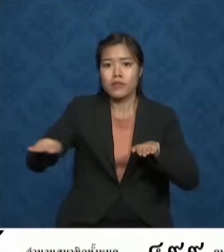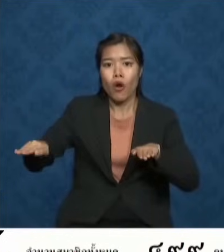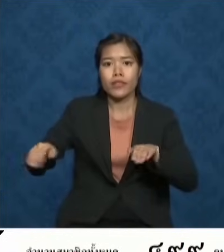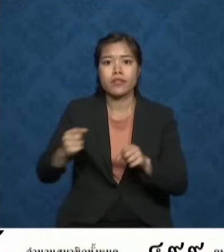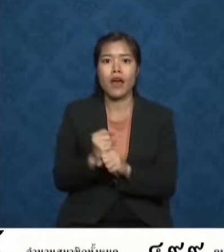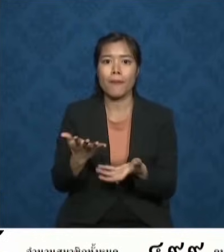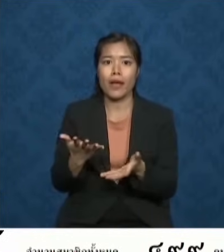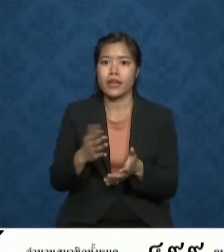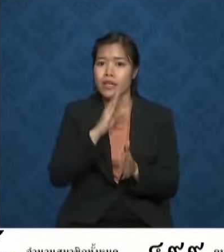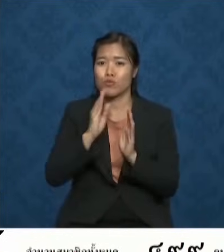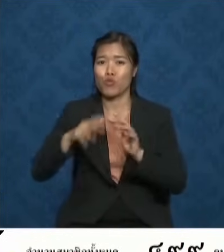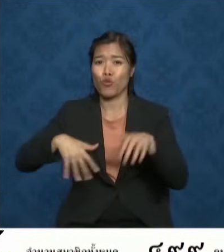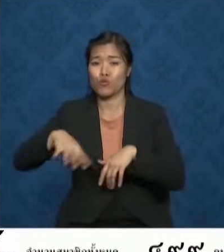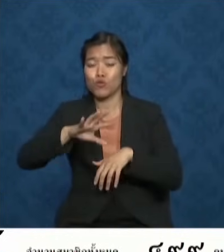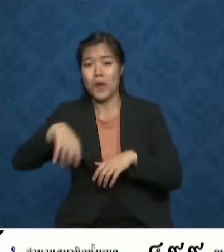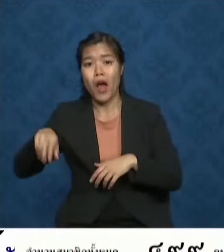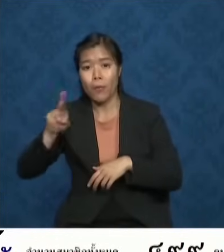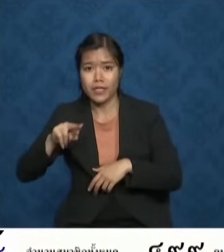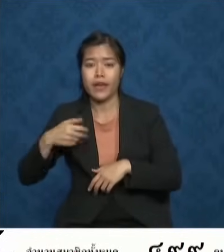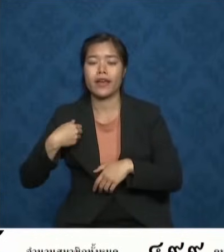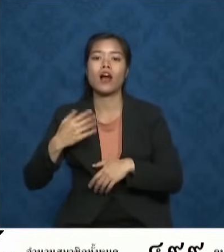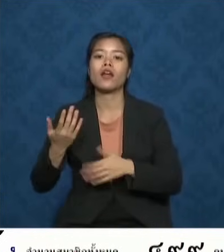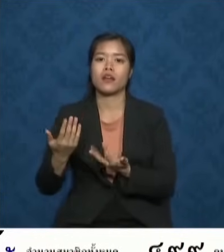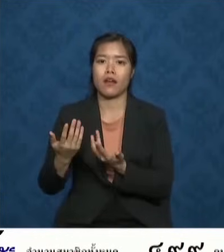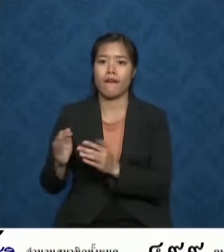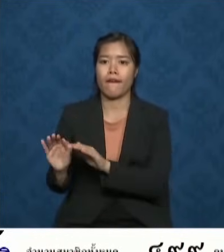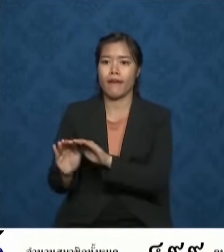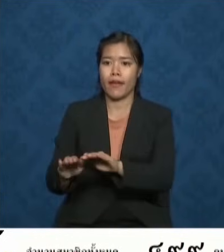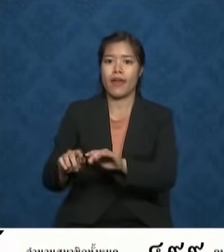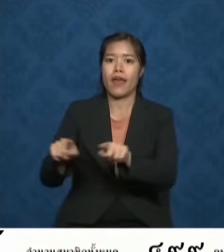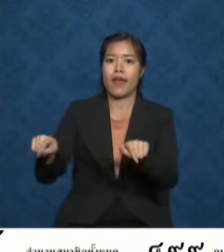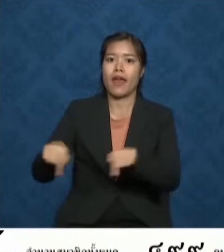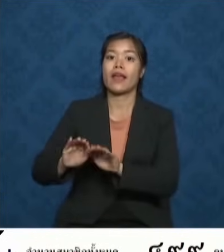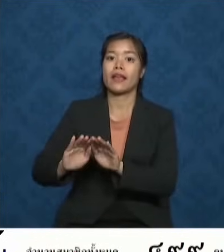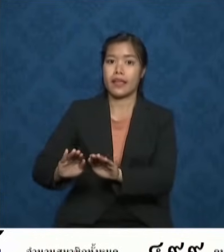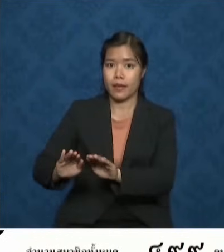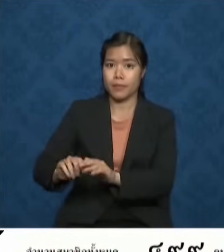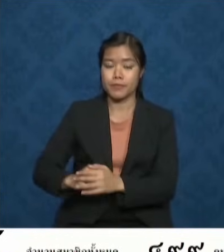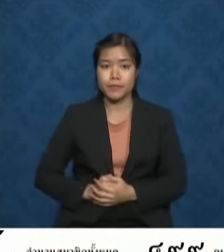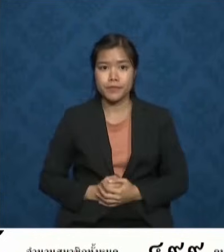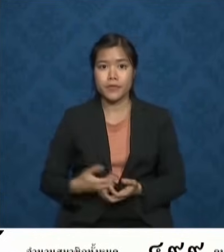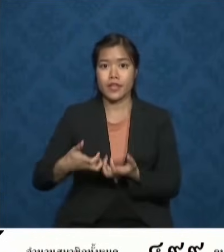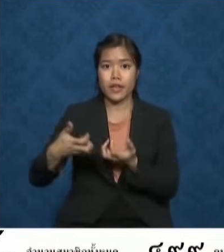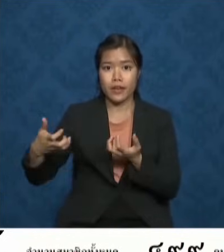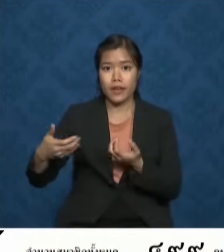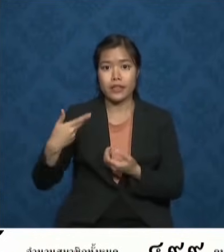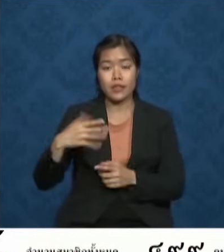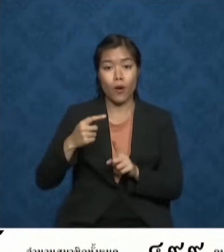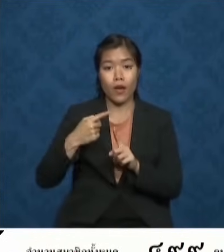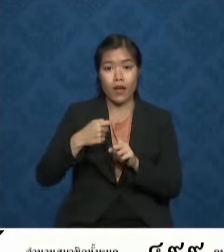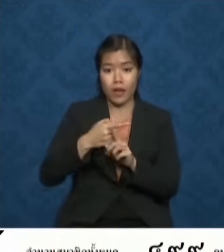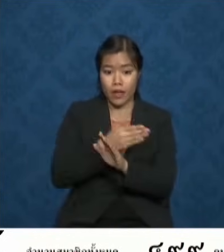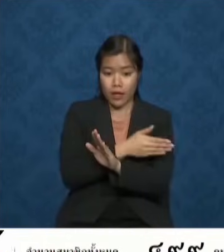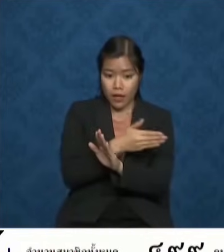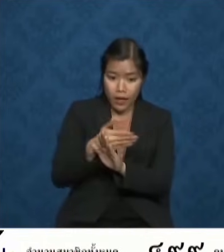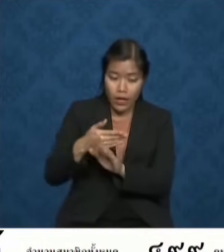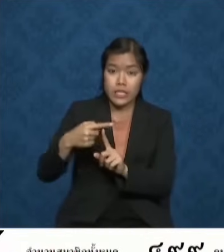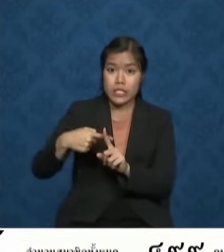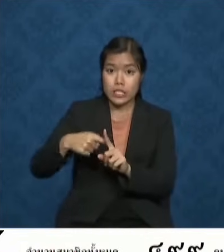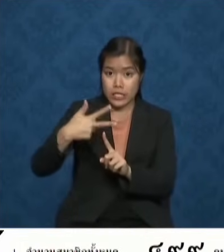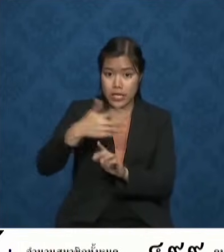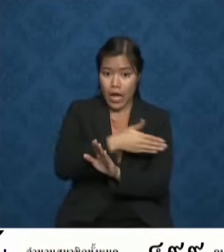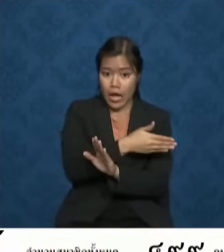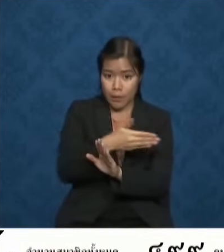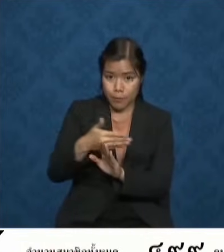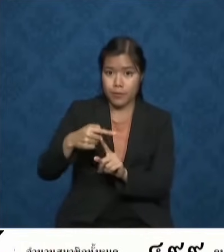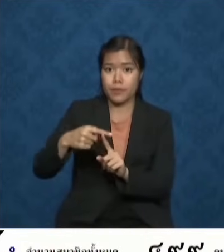านี้สงวนไว้แต่วันนี้ผมกราบเรียนว่า3เดือนที่ผ่านมาเนี่ยเราทำเสร็จไปแล้วก